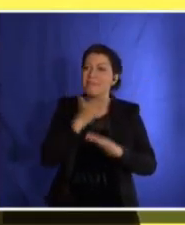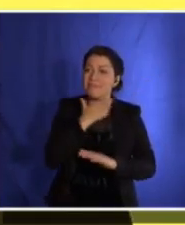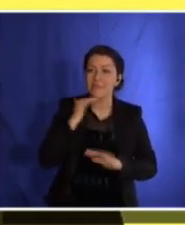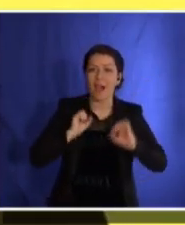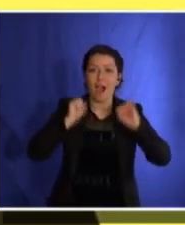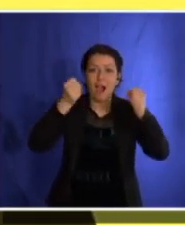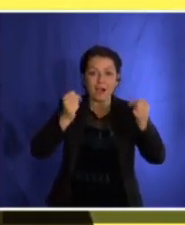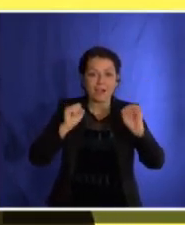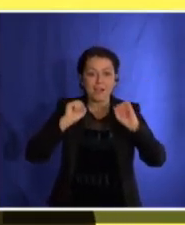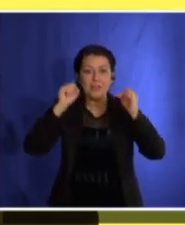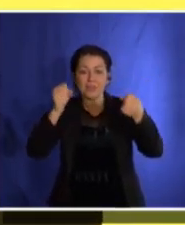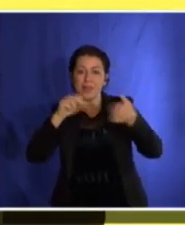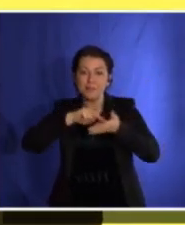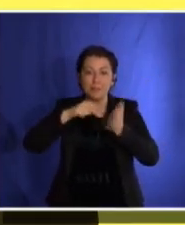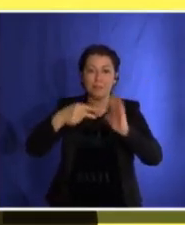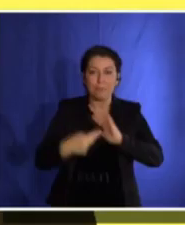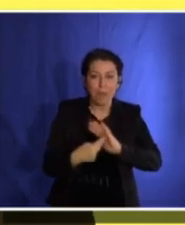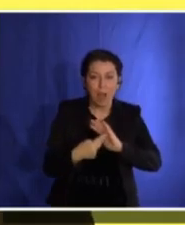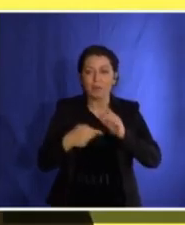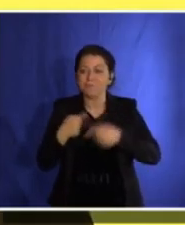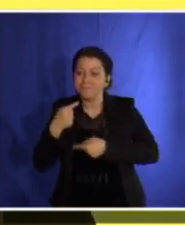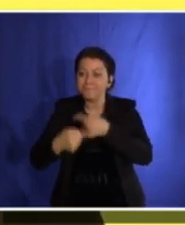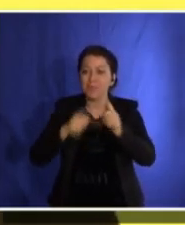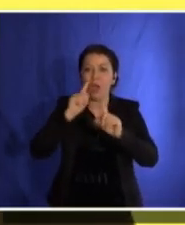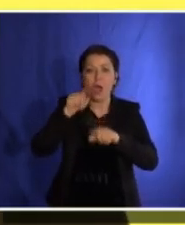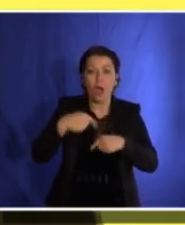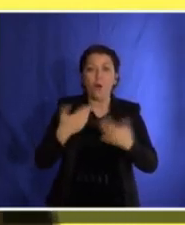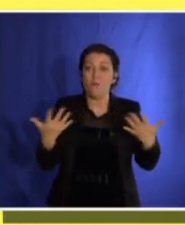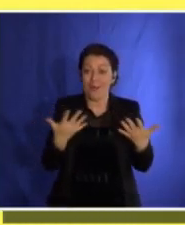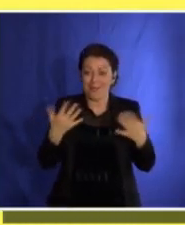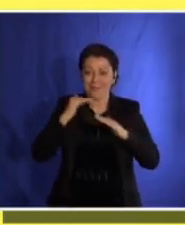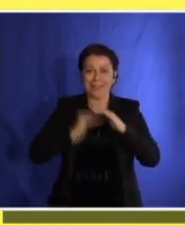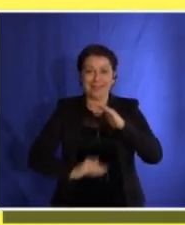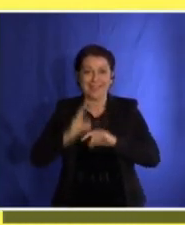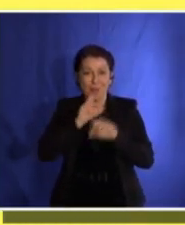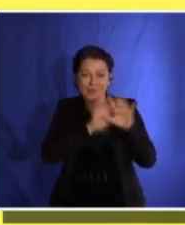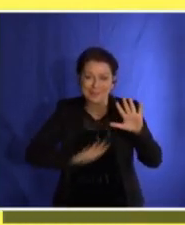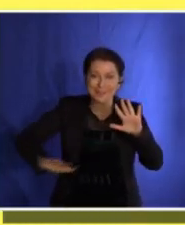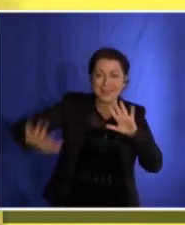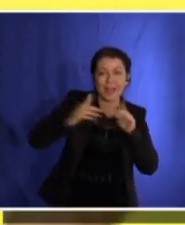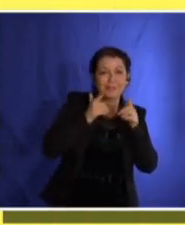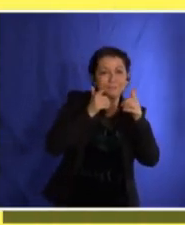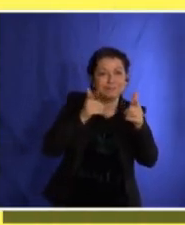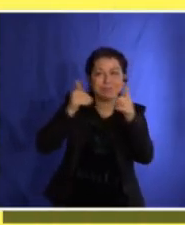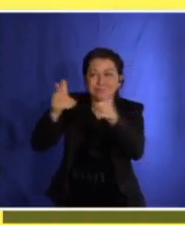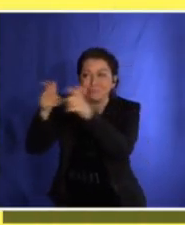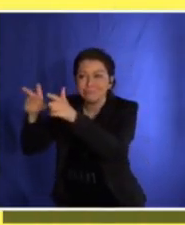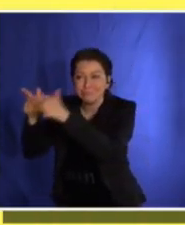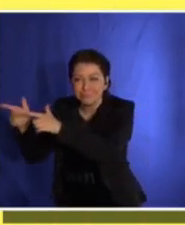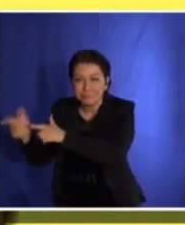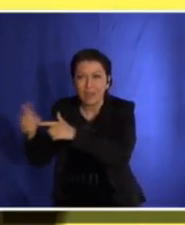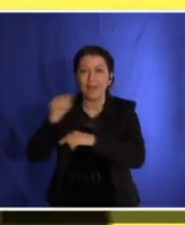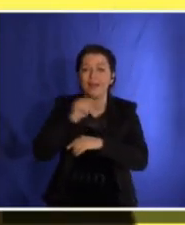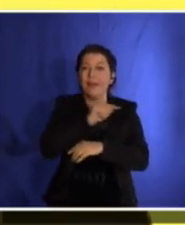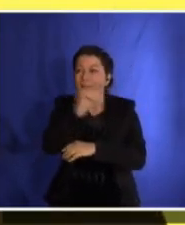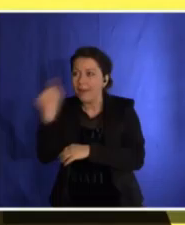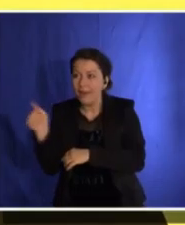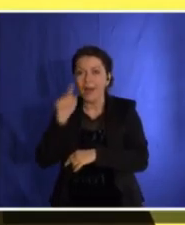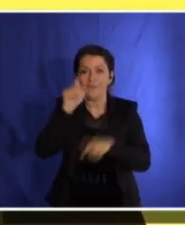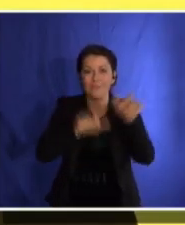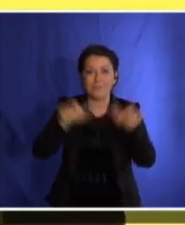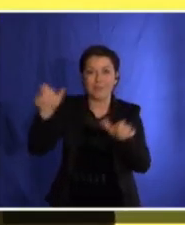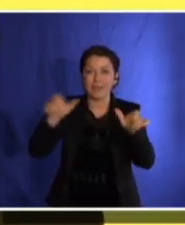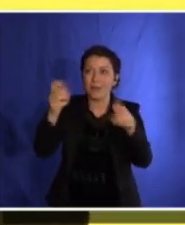Aktivitäten gesetzt und sind auch durch Niederösterreich getourt, um eben Personen dafür zu